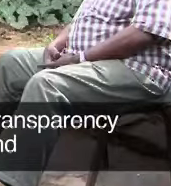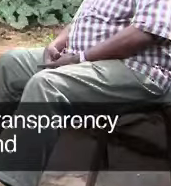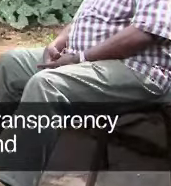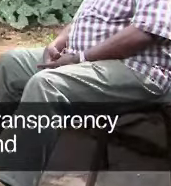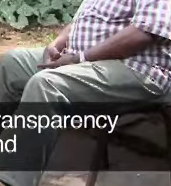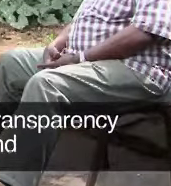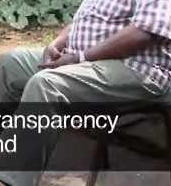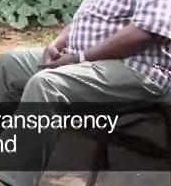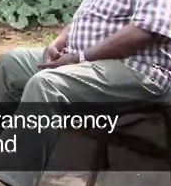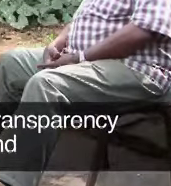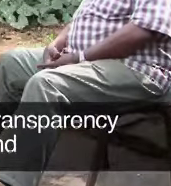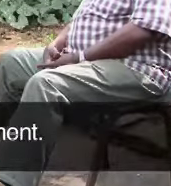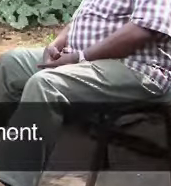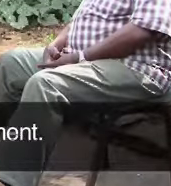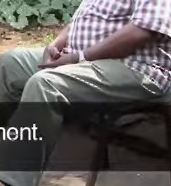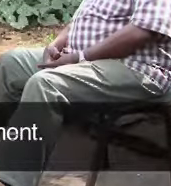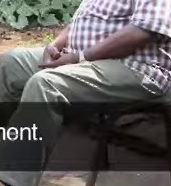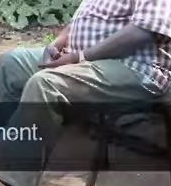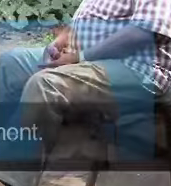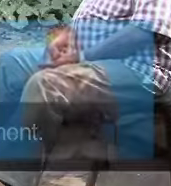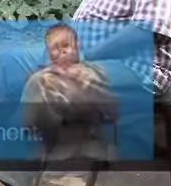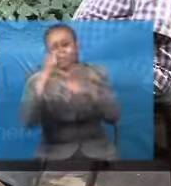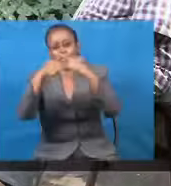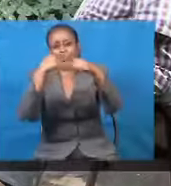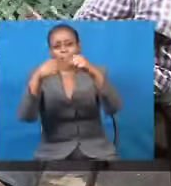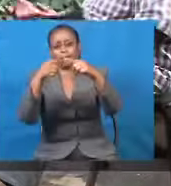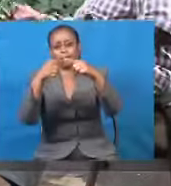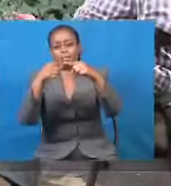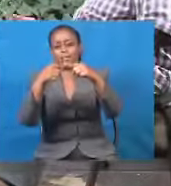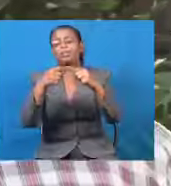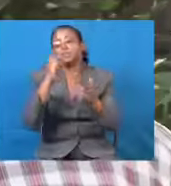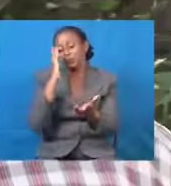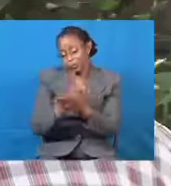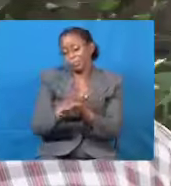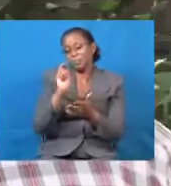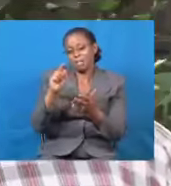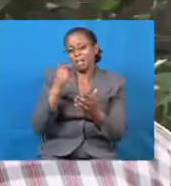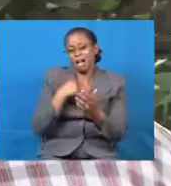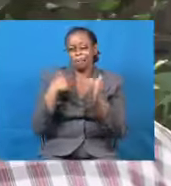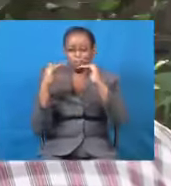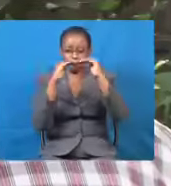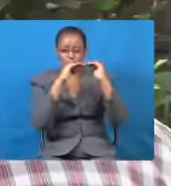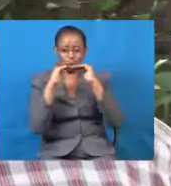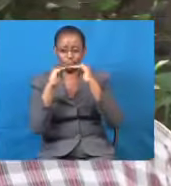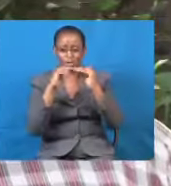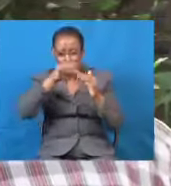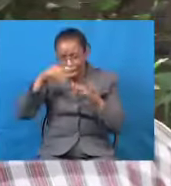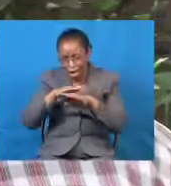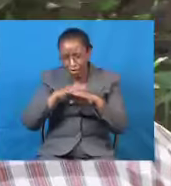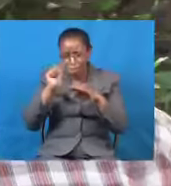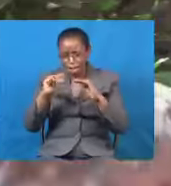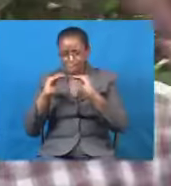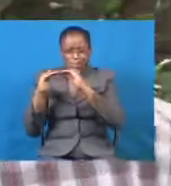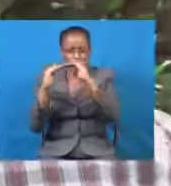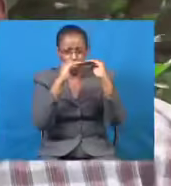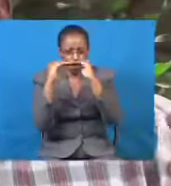transparency and accountability, and sustainable development. Kabisa, kabisa, utawala mzuri, kuena usawa,